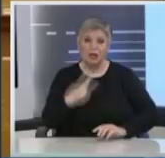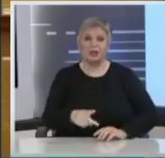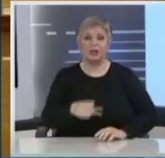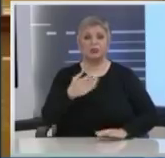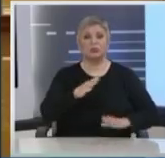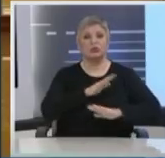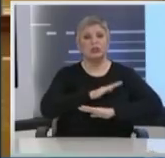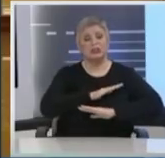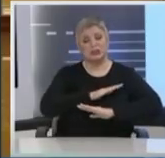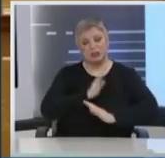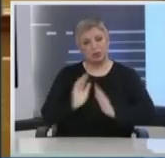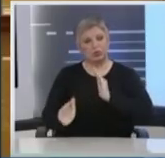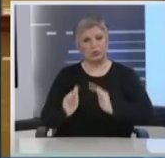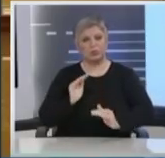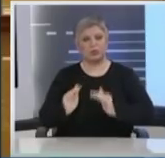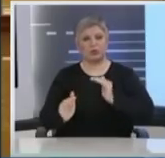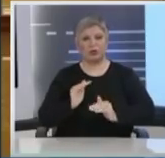ένοπλες δυνάμεις και από την